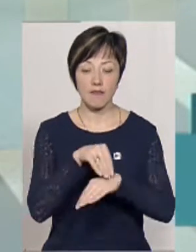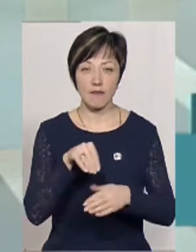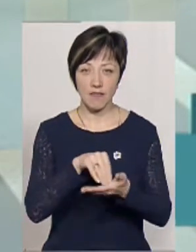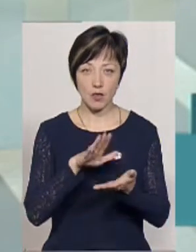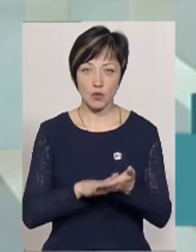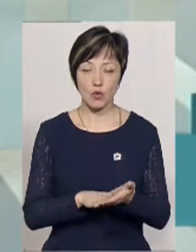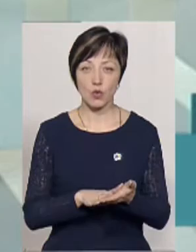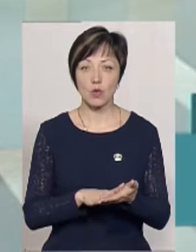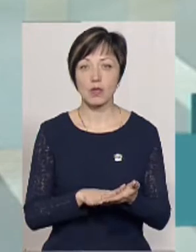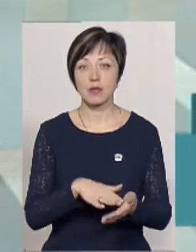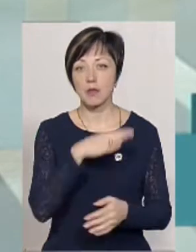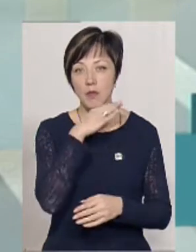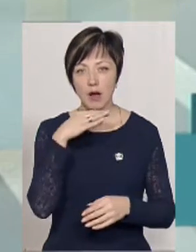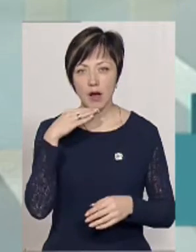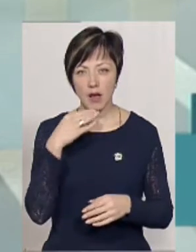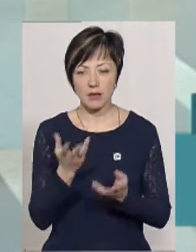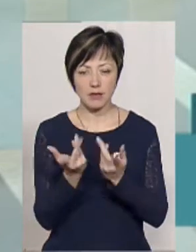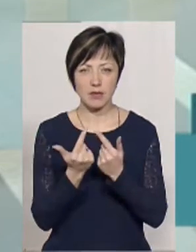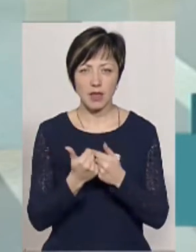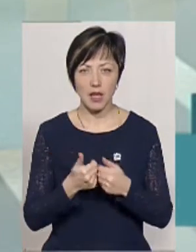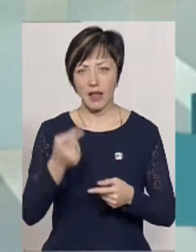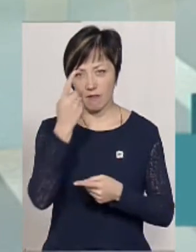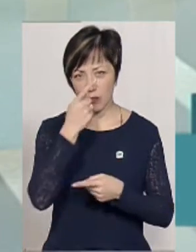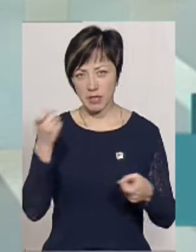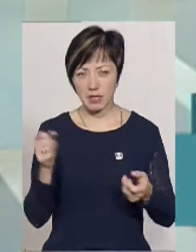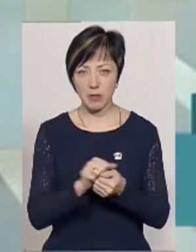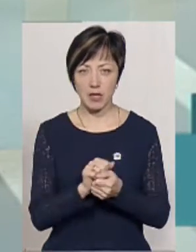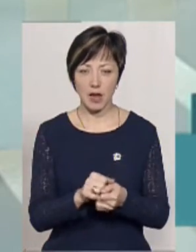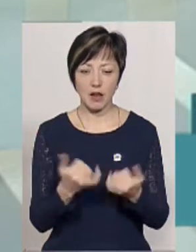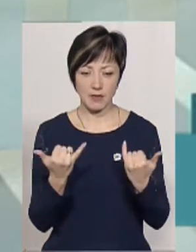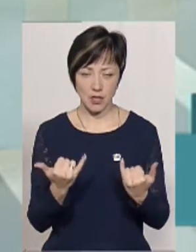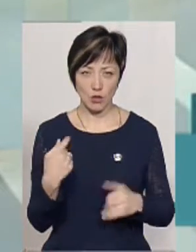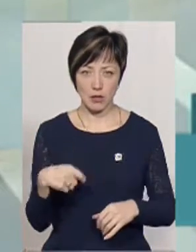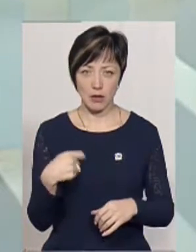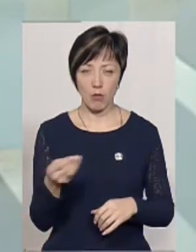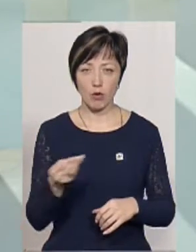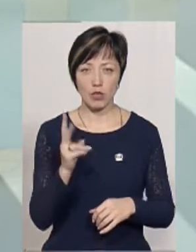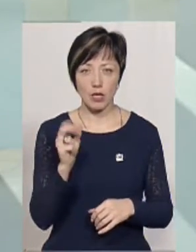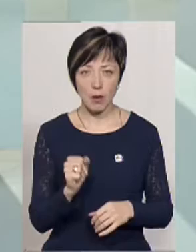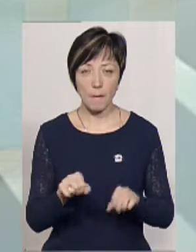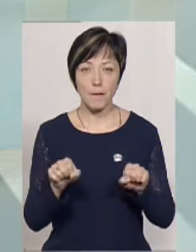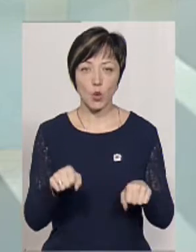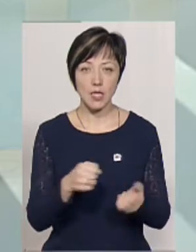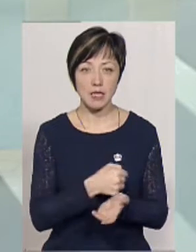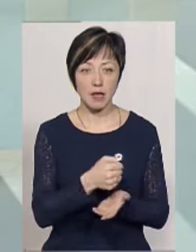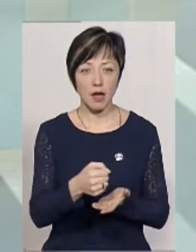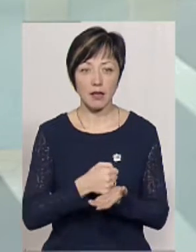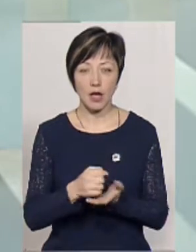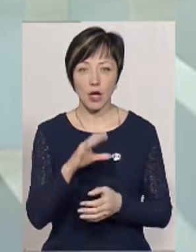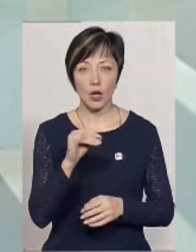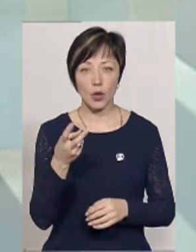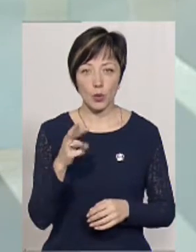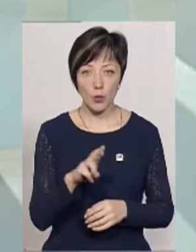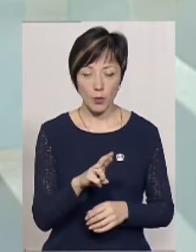кількість інформаційних матеріалів. Це, власне, чинного президента Петра Порошенка, потенційних кандидатів